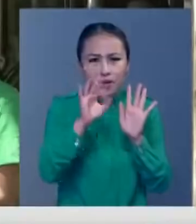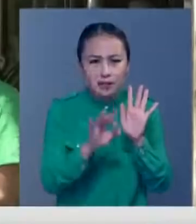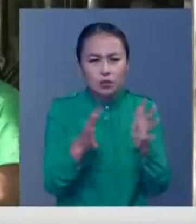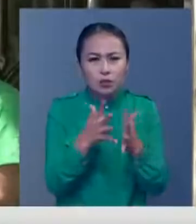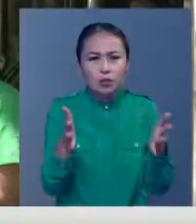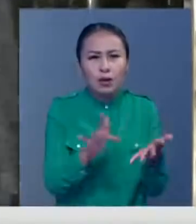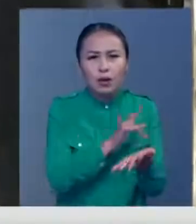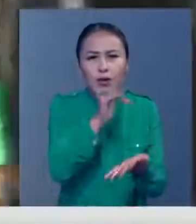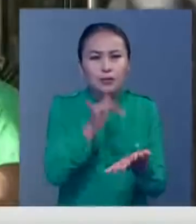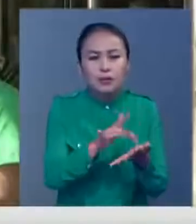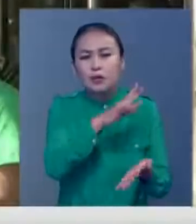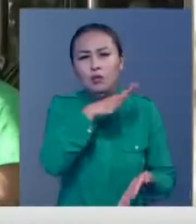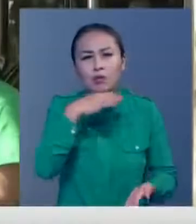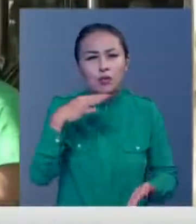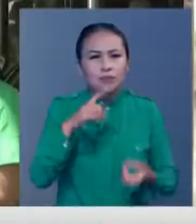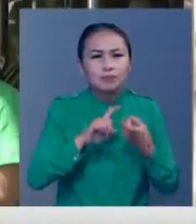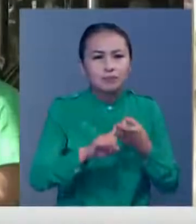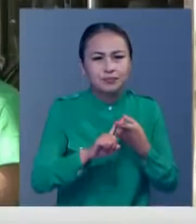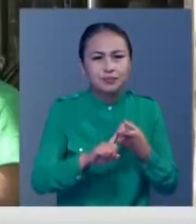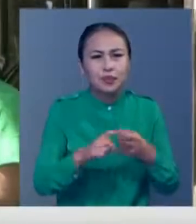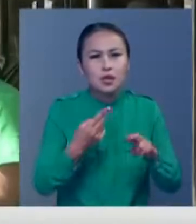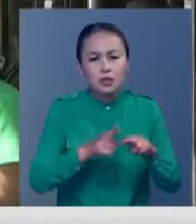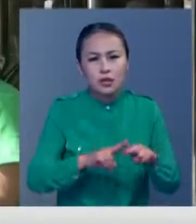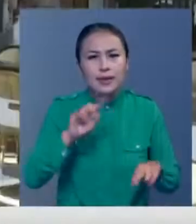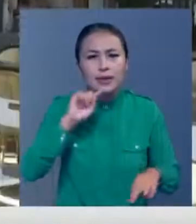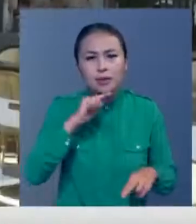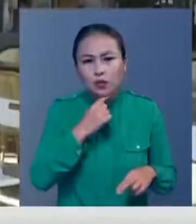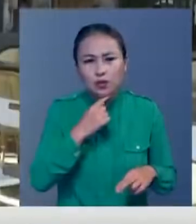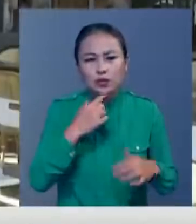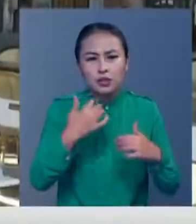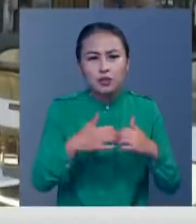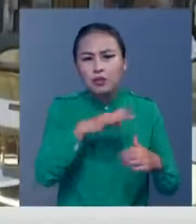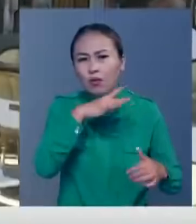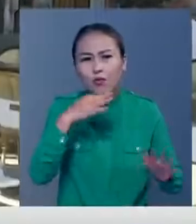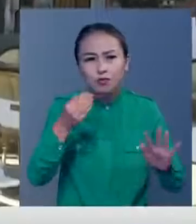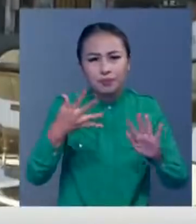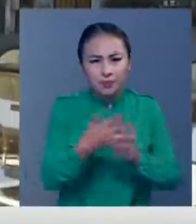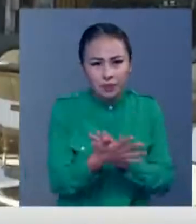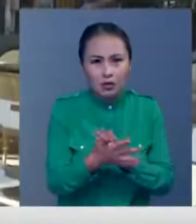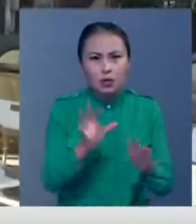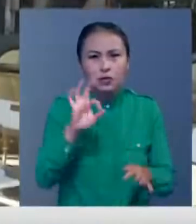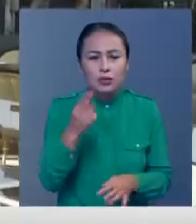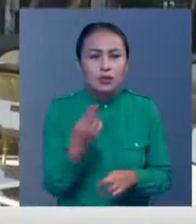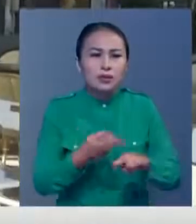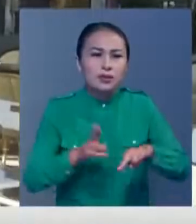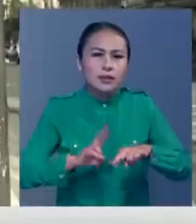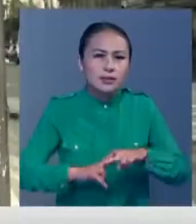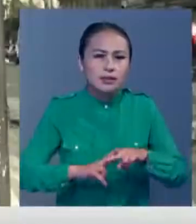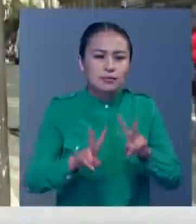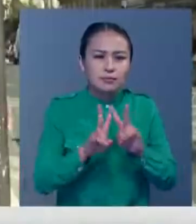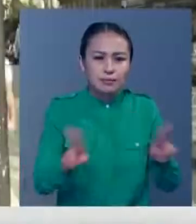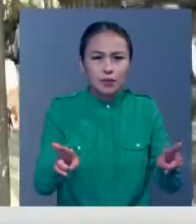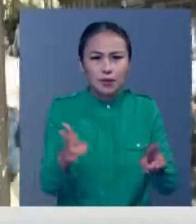мегаполистер қамтамасыз ететіндіктен эпидемия салдарынан шаһарлардың экономикасы орасан шығынға батқан. Ал әлеуметтік теңсіздікті